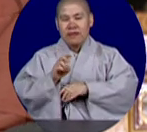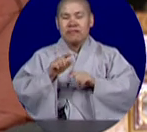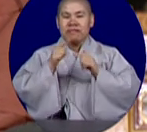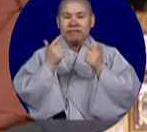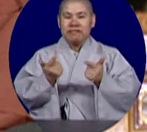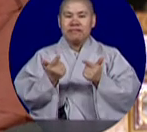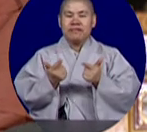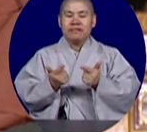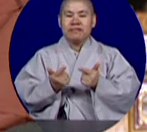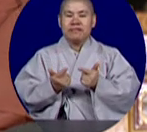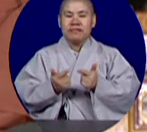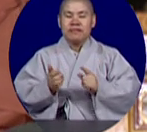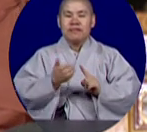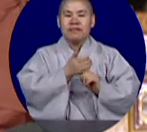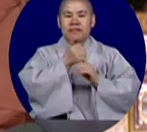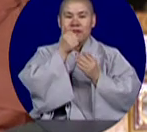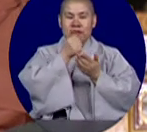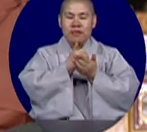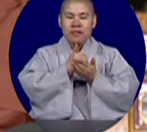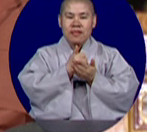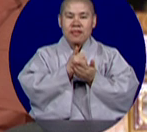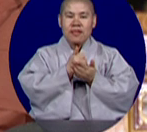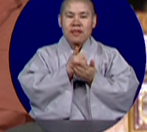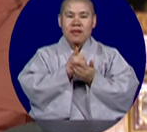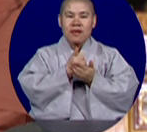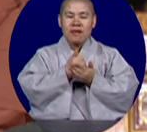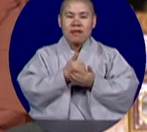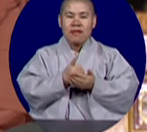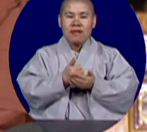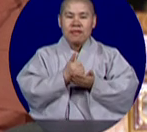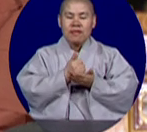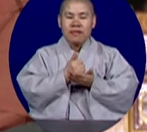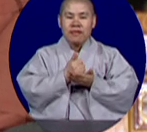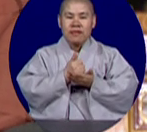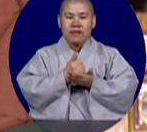아니에요. 부처님은 바로